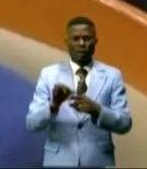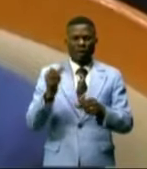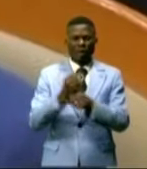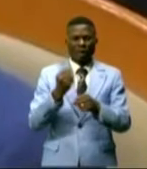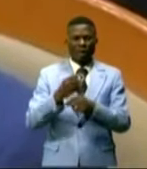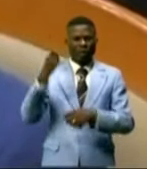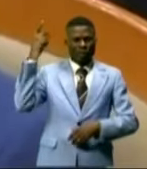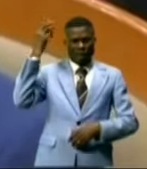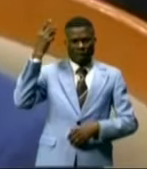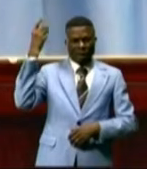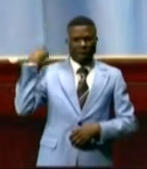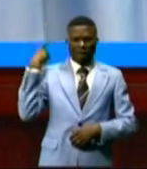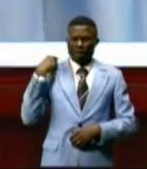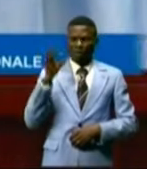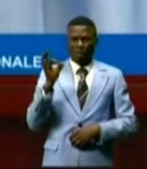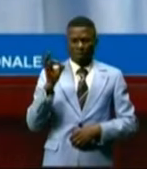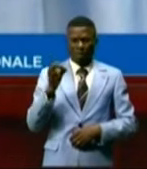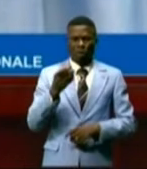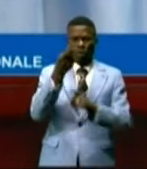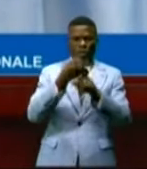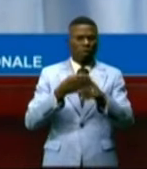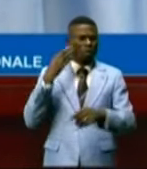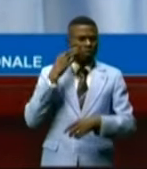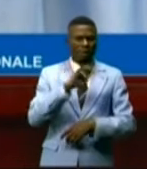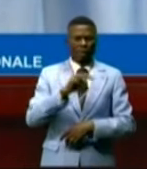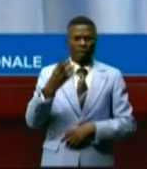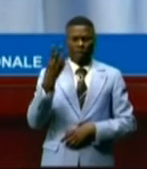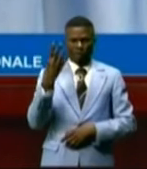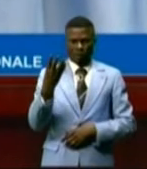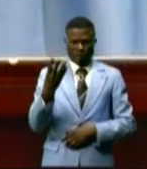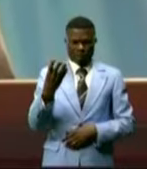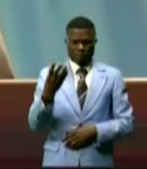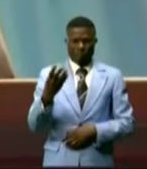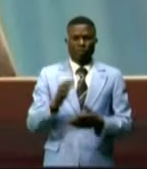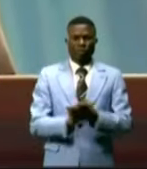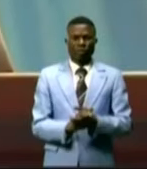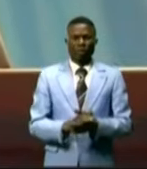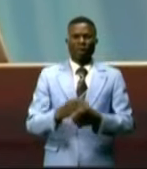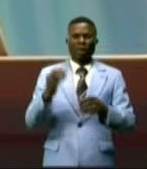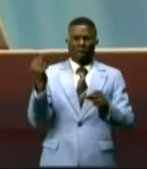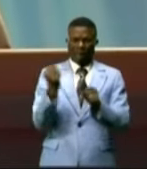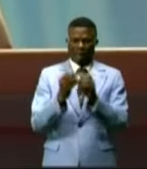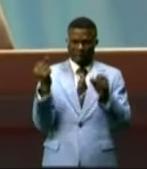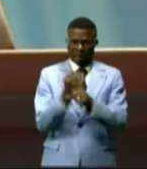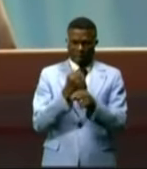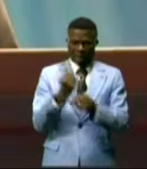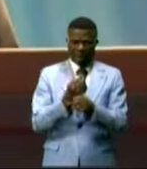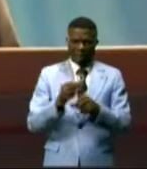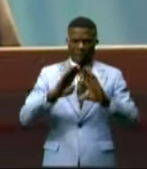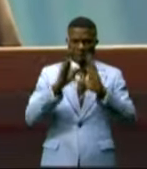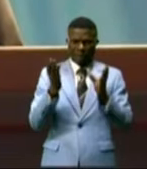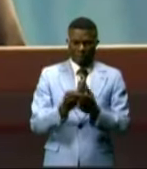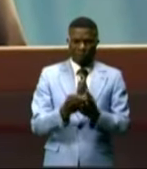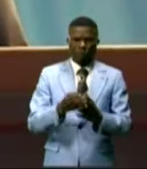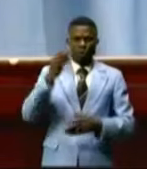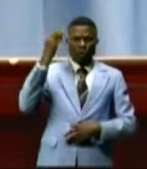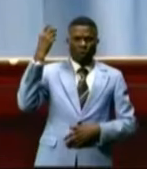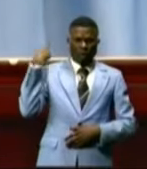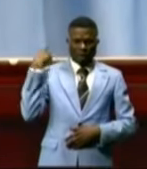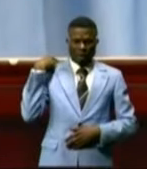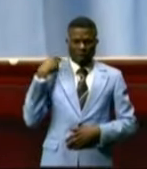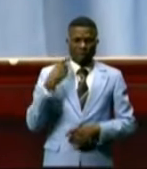de mars 2024. La session ordinaire de mars 2024